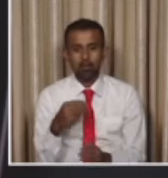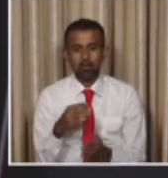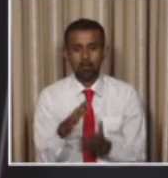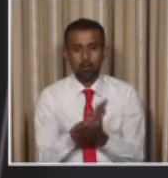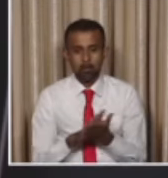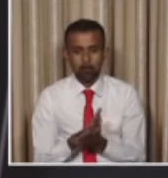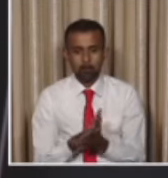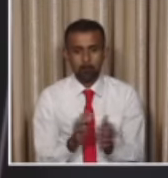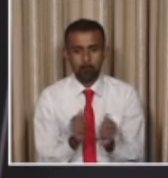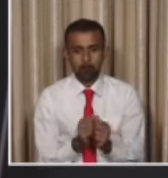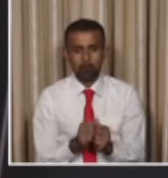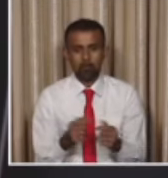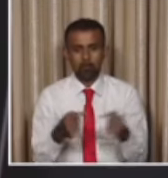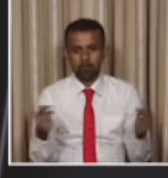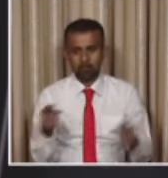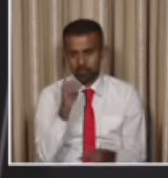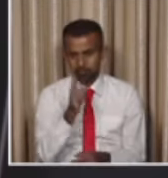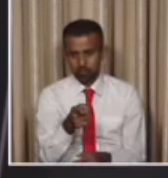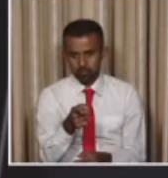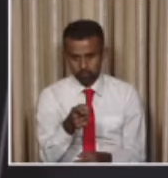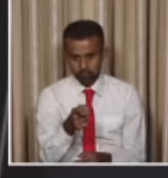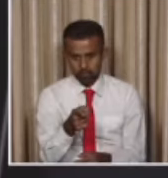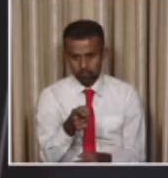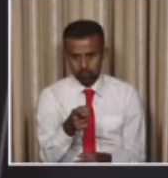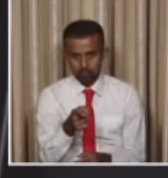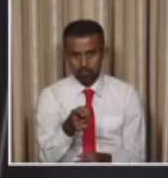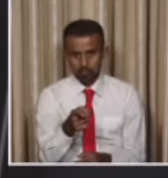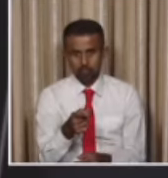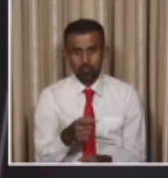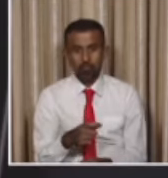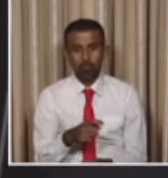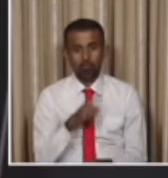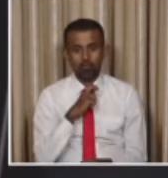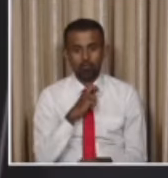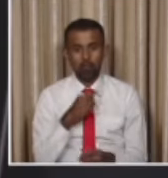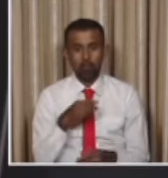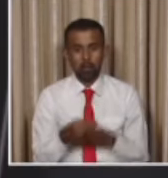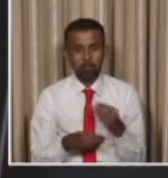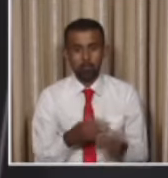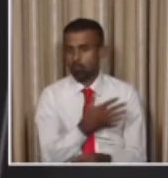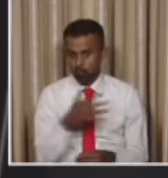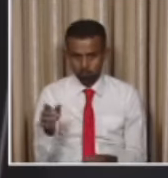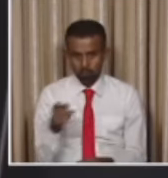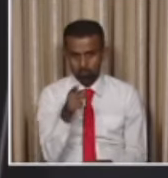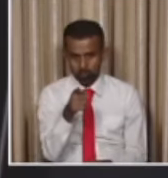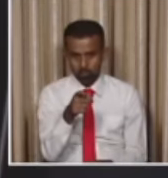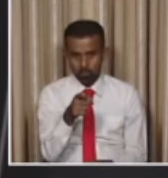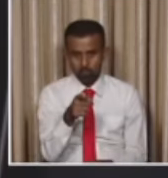ප්‍රතිව්‍යුහගත කරන එකට විරුද්ධද? විලාප කියනවා නම් මේ කොම්පැනි යවනවා දාපව්.